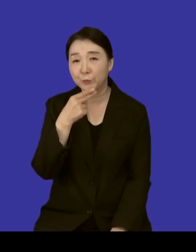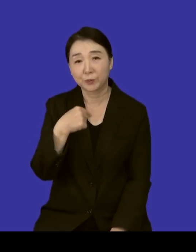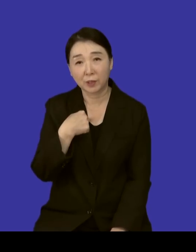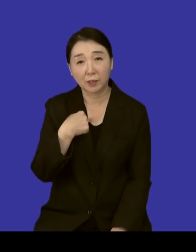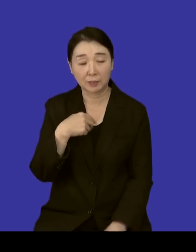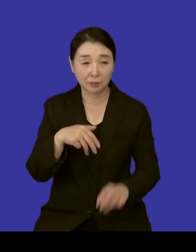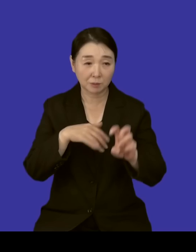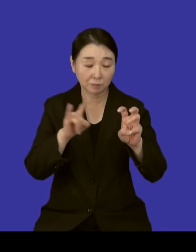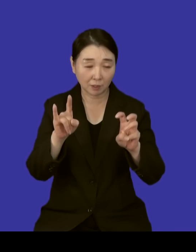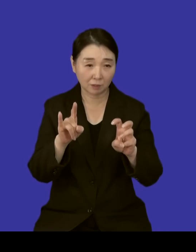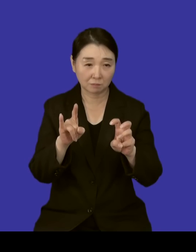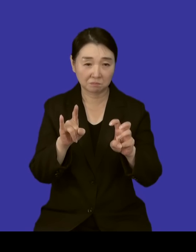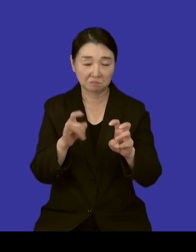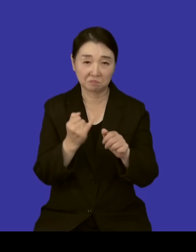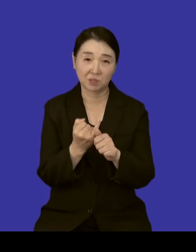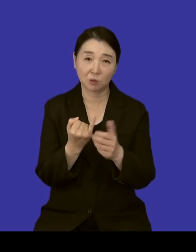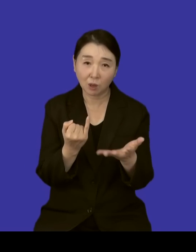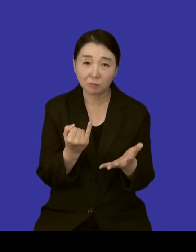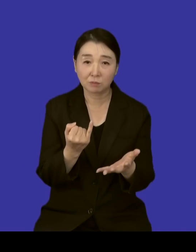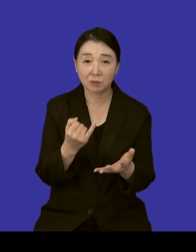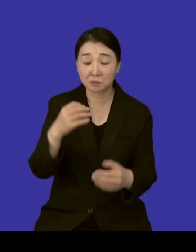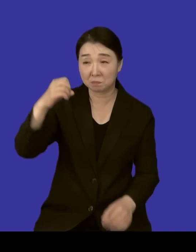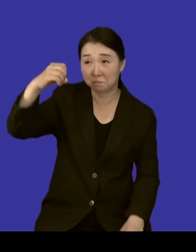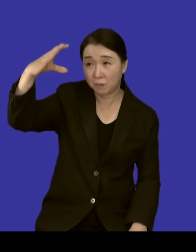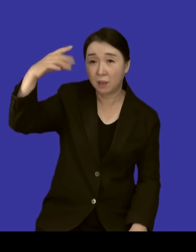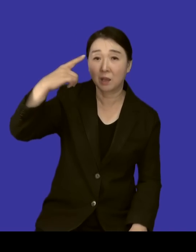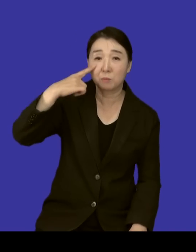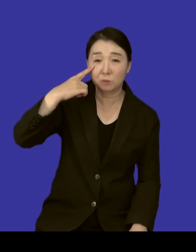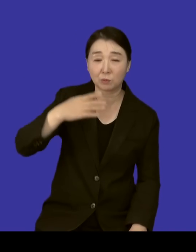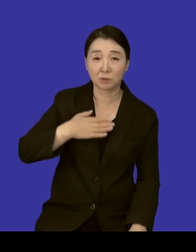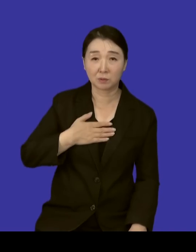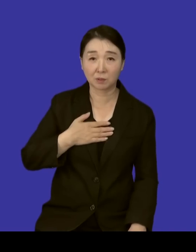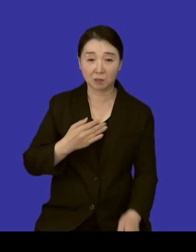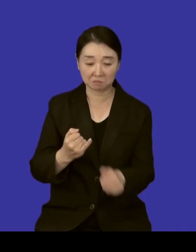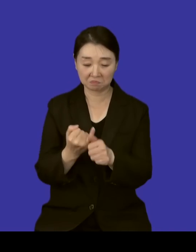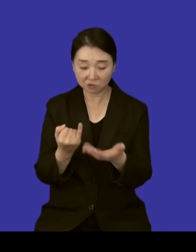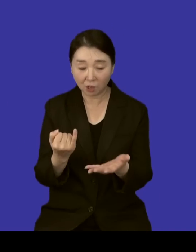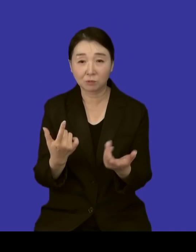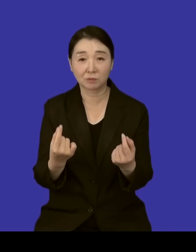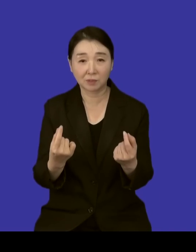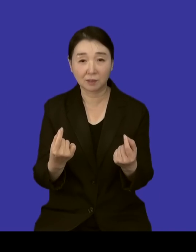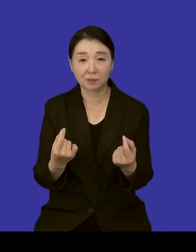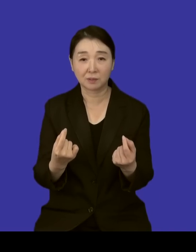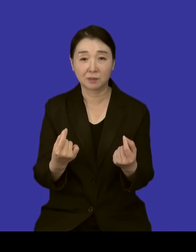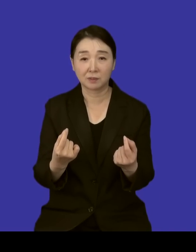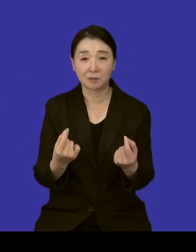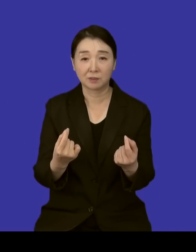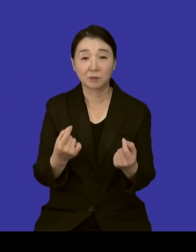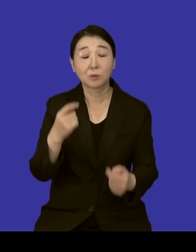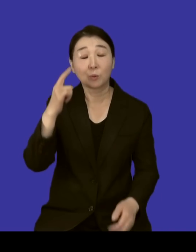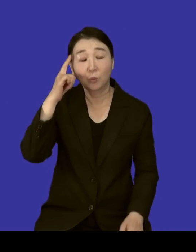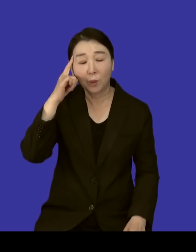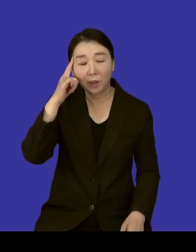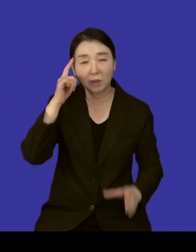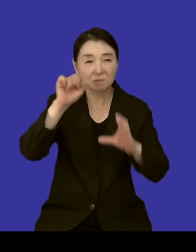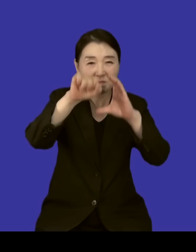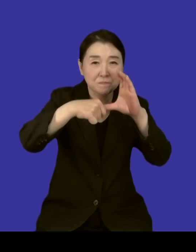과부인데 그냥 등 밝혀놓고 나 과부다 다 뭐 이렇게 완전히 그냥 나팔분